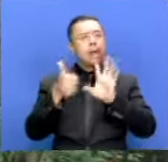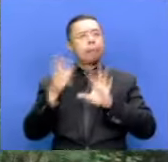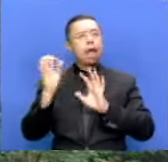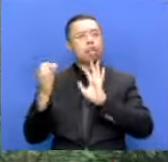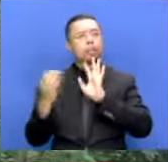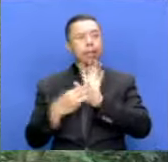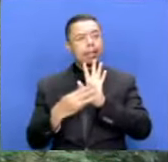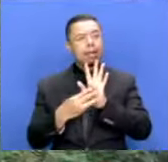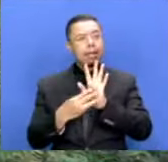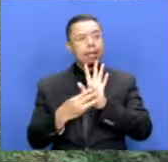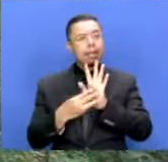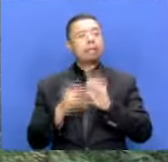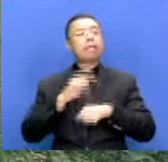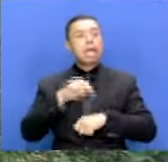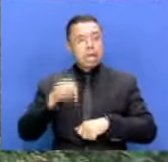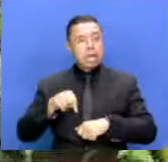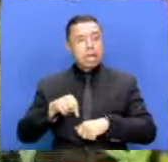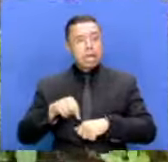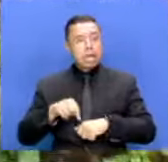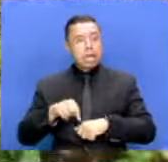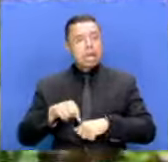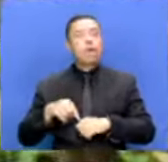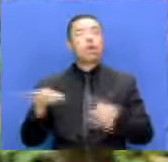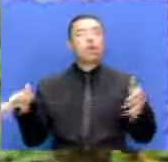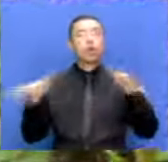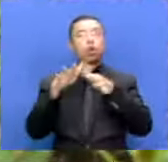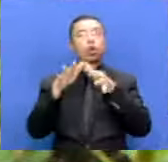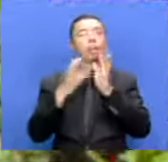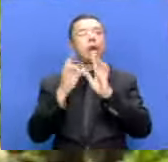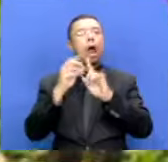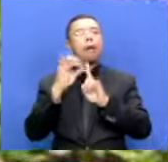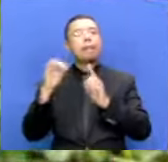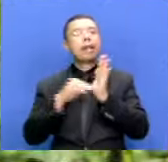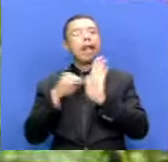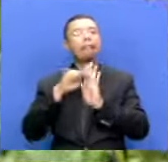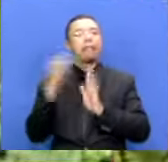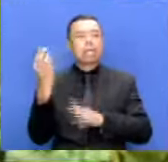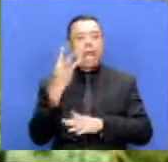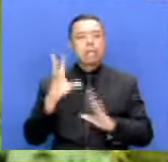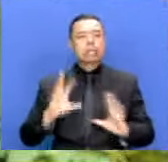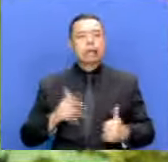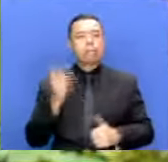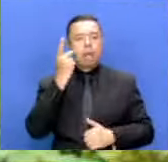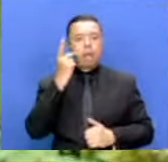meter. Hingga saat ini, status Gunung Merapi masih berada di level 3 siaga.